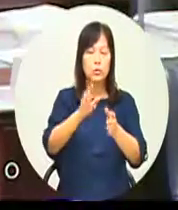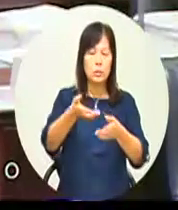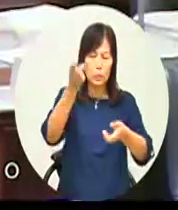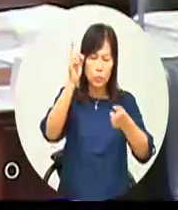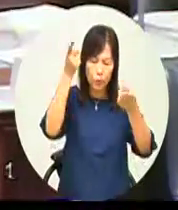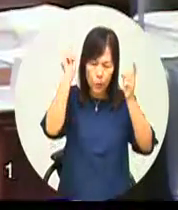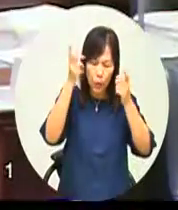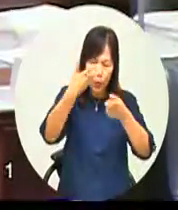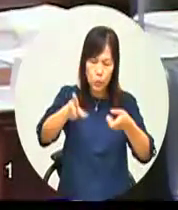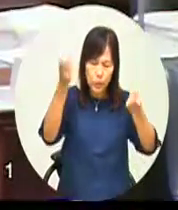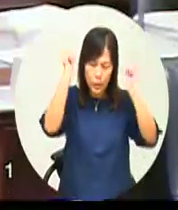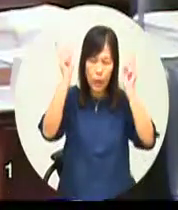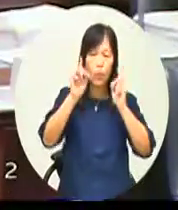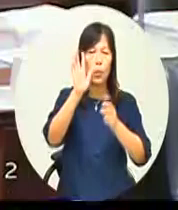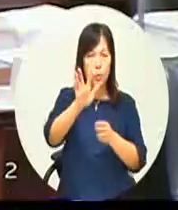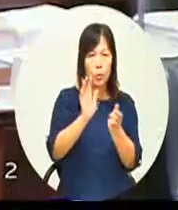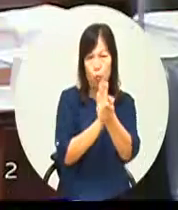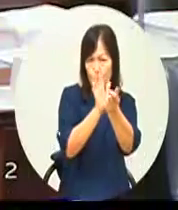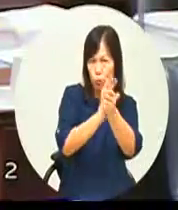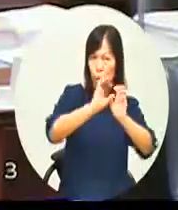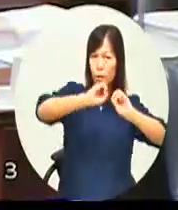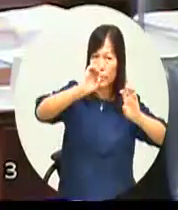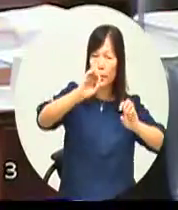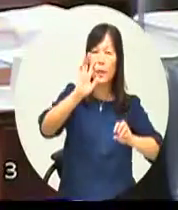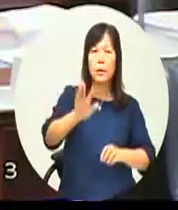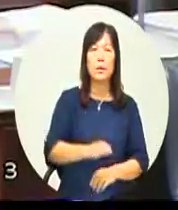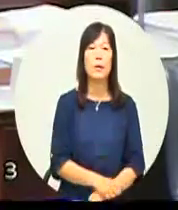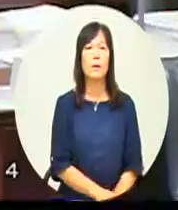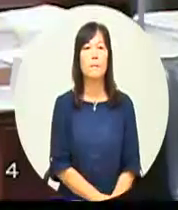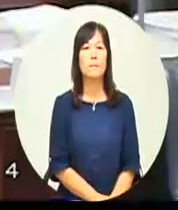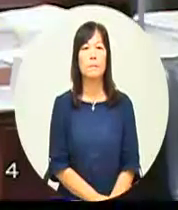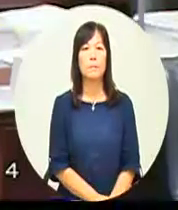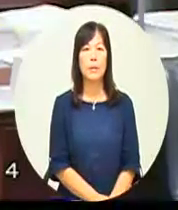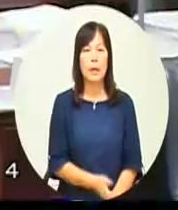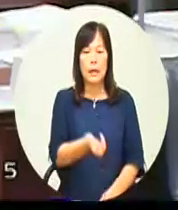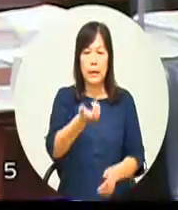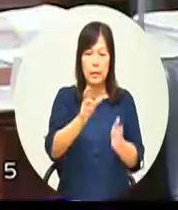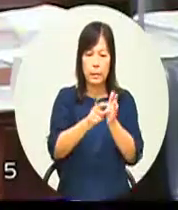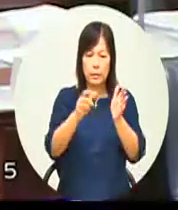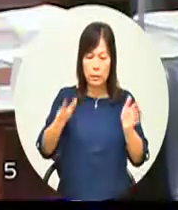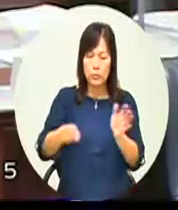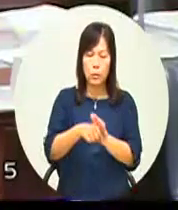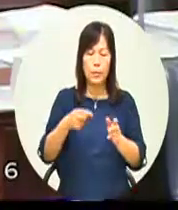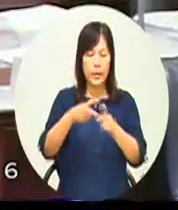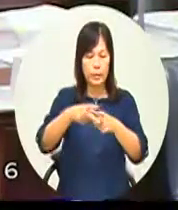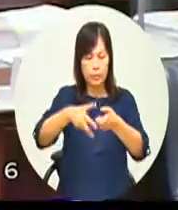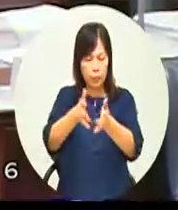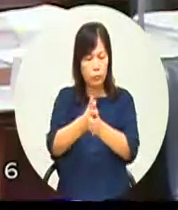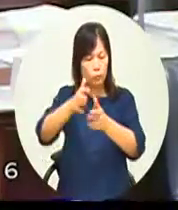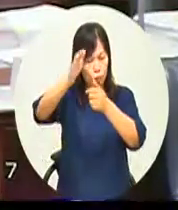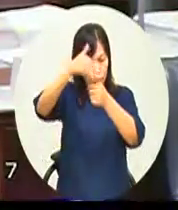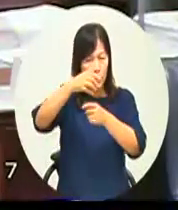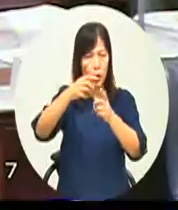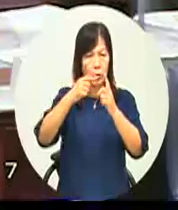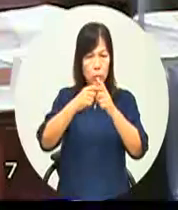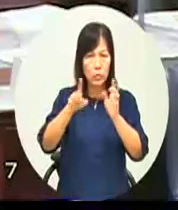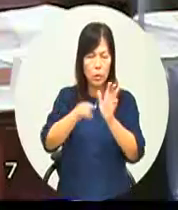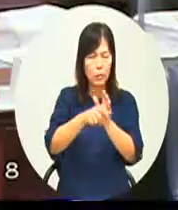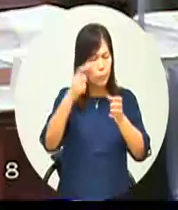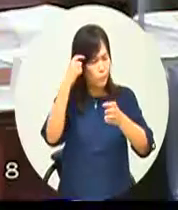的活动在推广，所以前阵子我也跟小组的召集人，其实我们一直在谈，我们要怎么样去